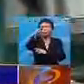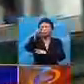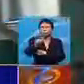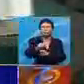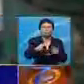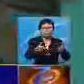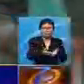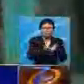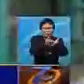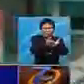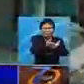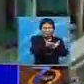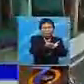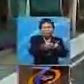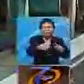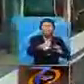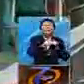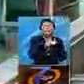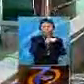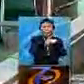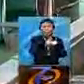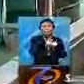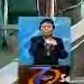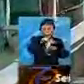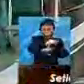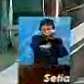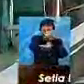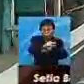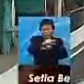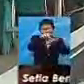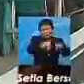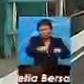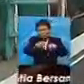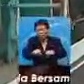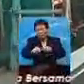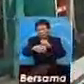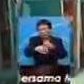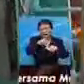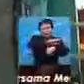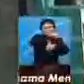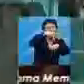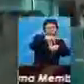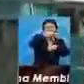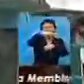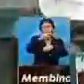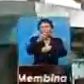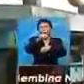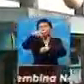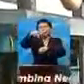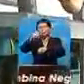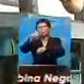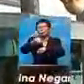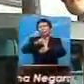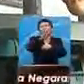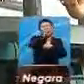sekumpulan para nelayan yang melakukan aktiviti penangkapan ikan di kawasan Pulau pompom yang terletak kira-kira 45